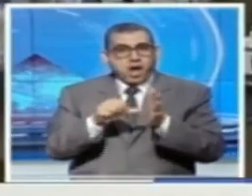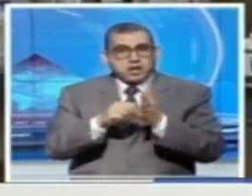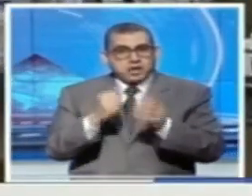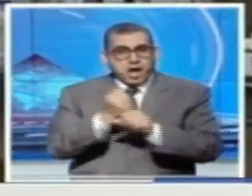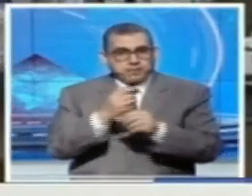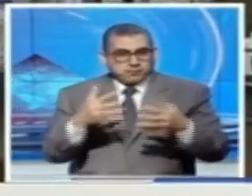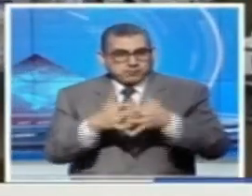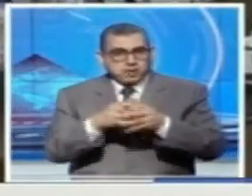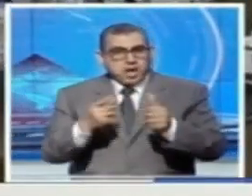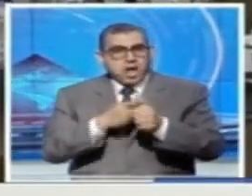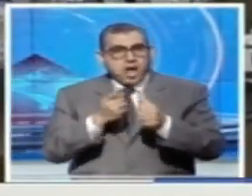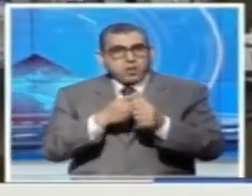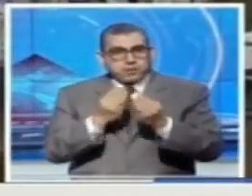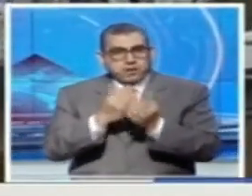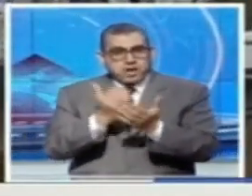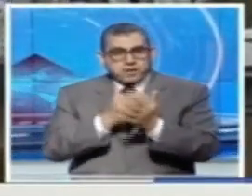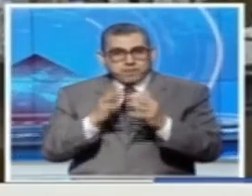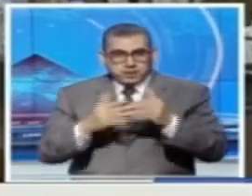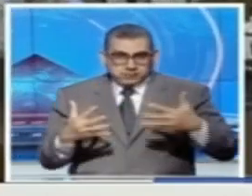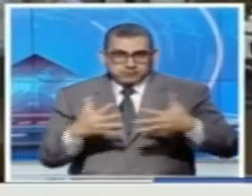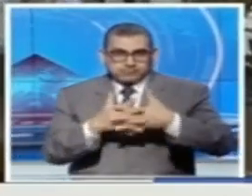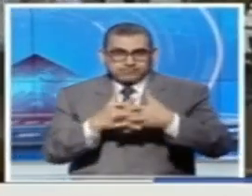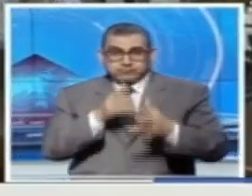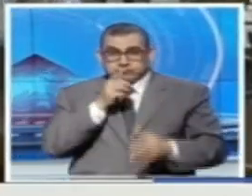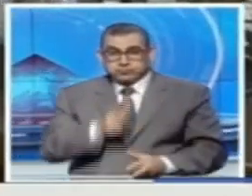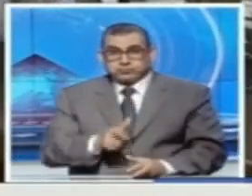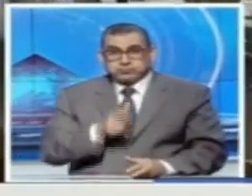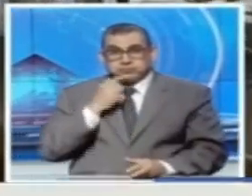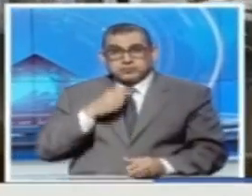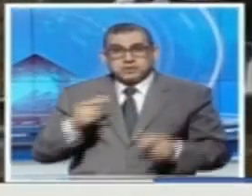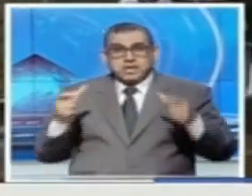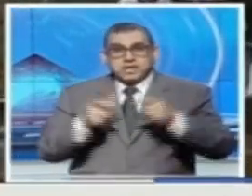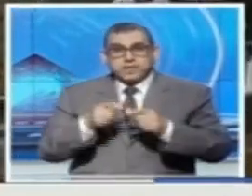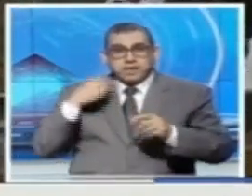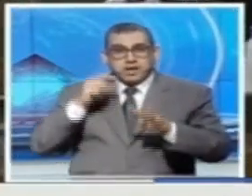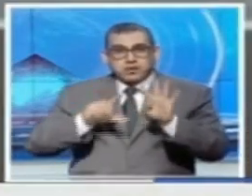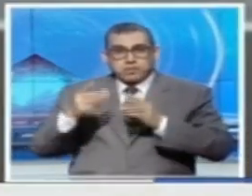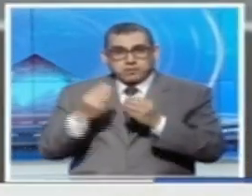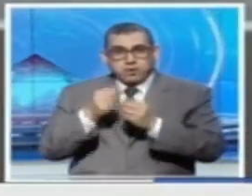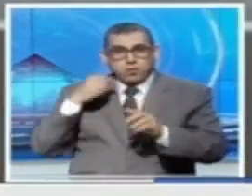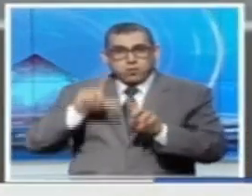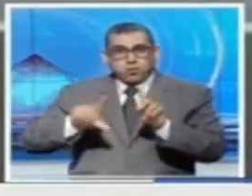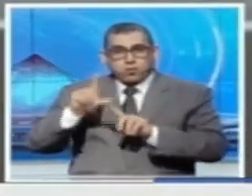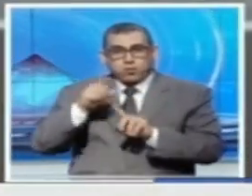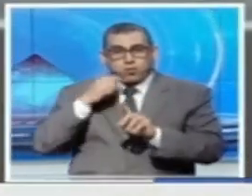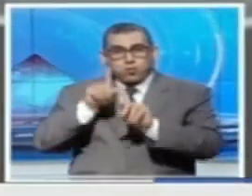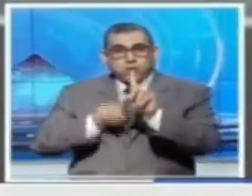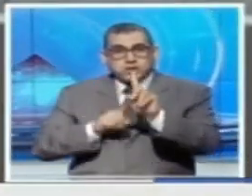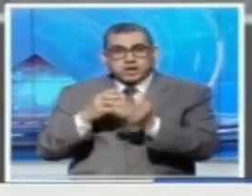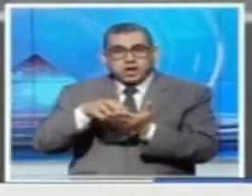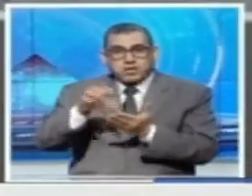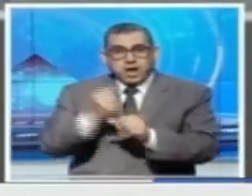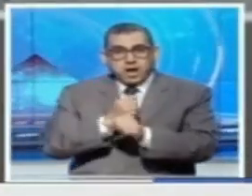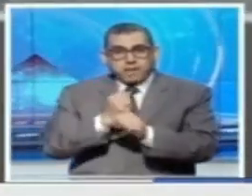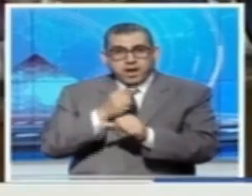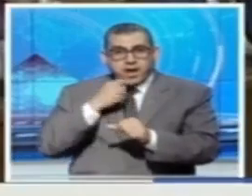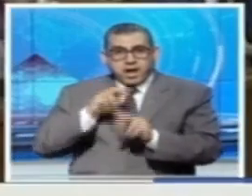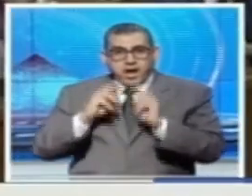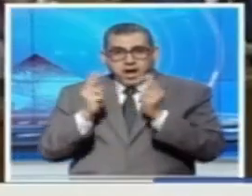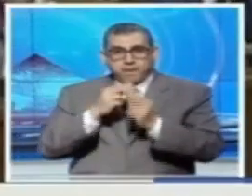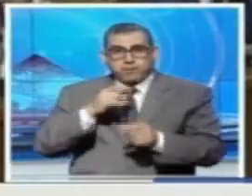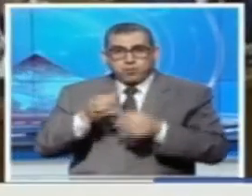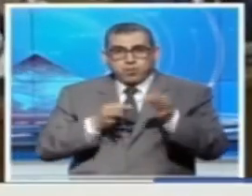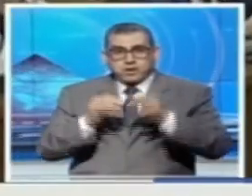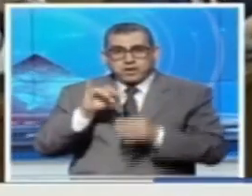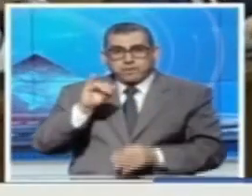ذات الأولوية للاقتصاد المصري. جاء ذلك خلال اجتماع مدبولي مع وزير قطاع الأعمال العام المهندس محمود أصمت